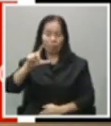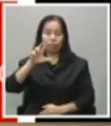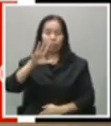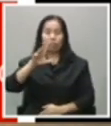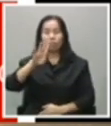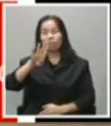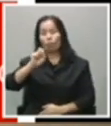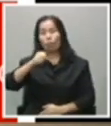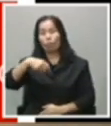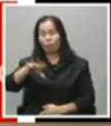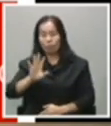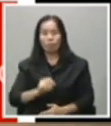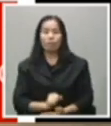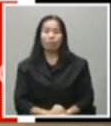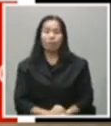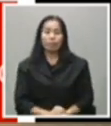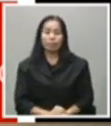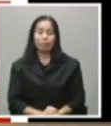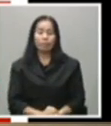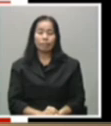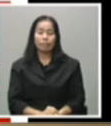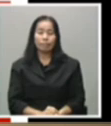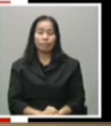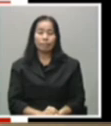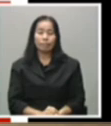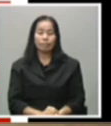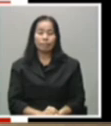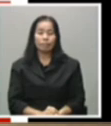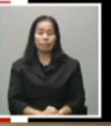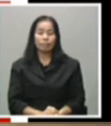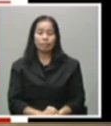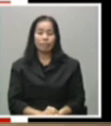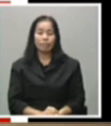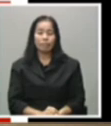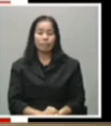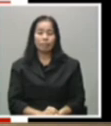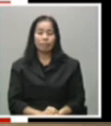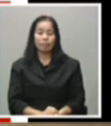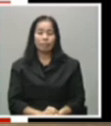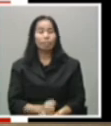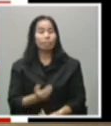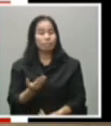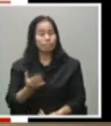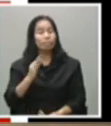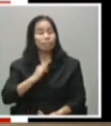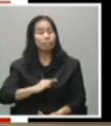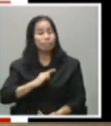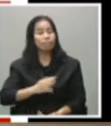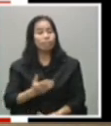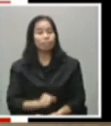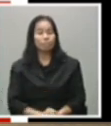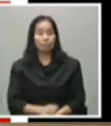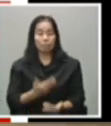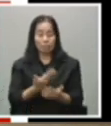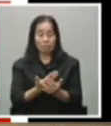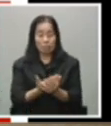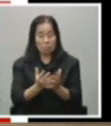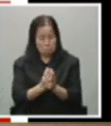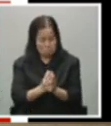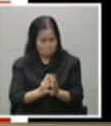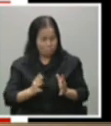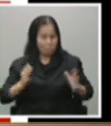327,164,535บาทถ้วนนะครับท่านประธานครับทรัพย์สินมากมายขนาดนี้